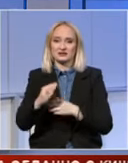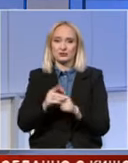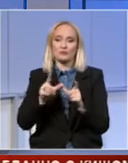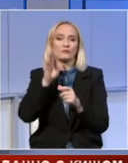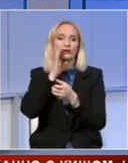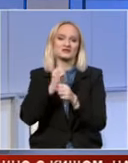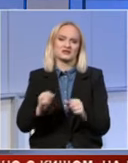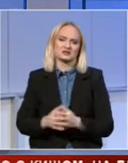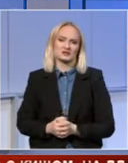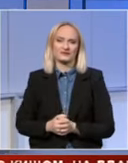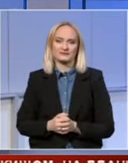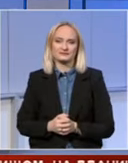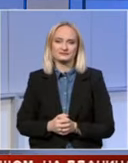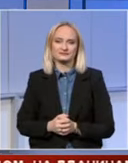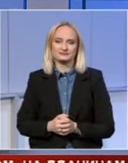u Bosni i Hercegovini.